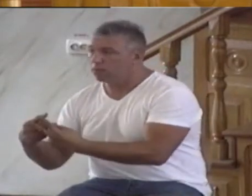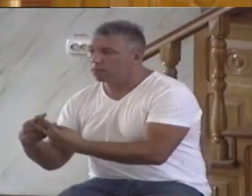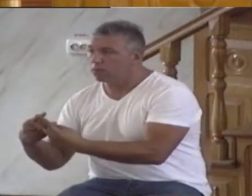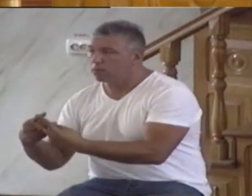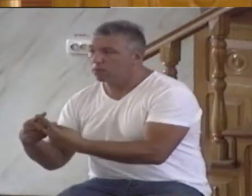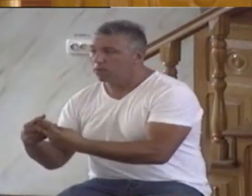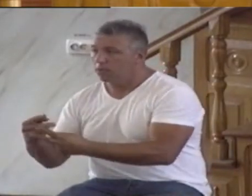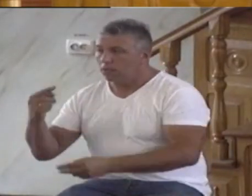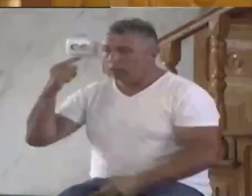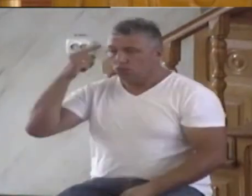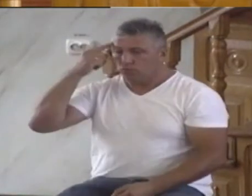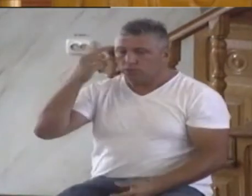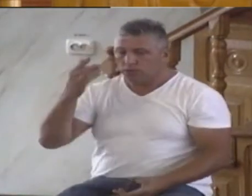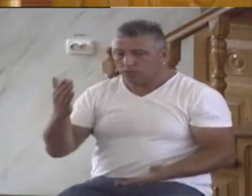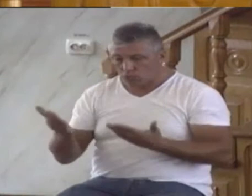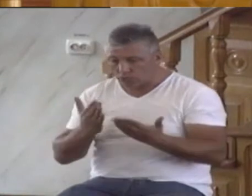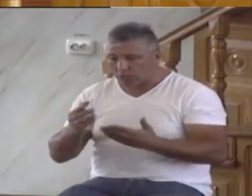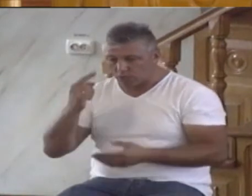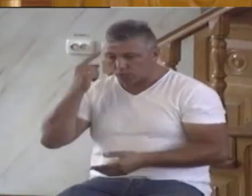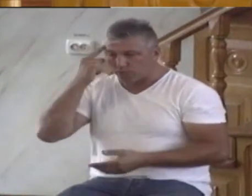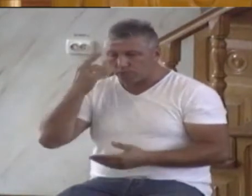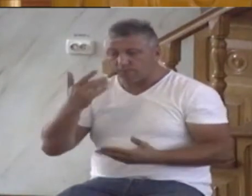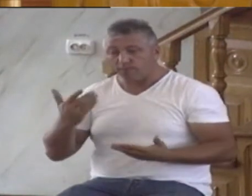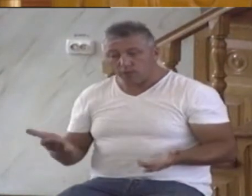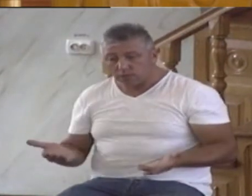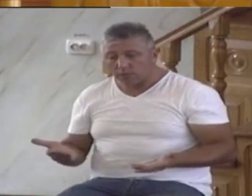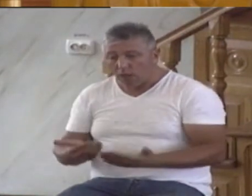твоего труда.